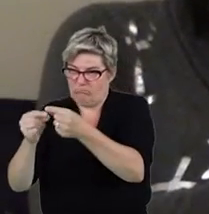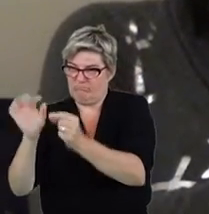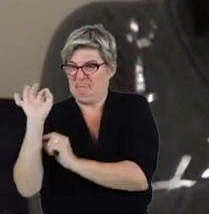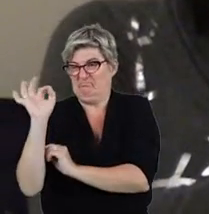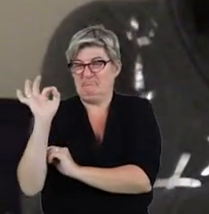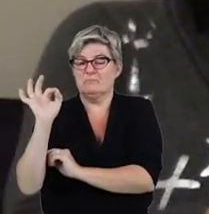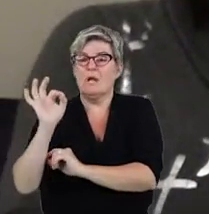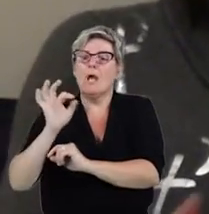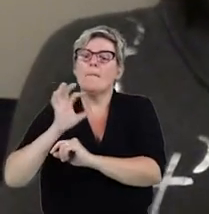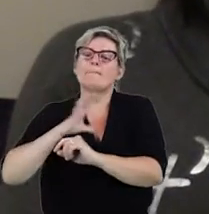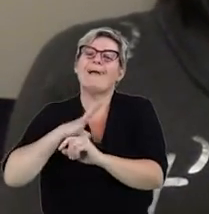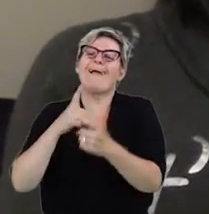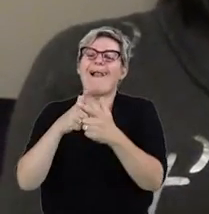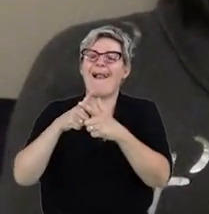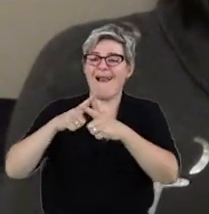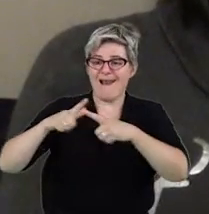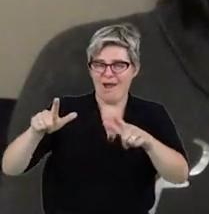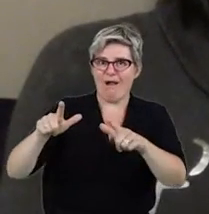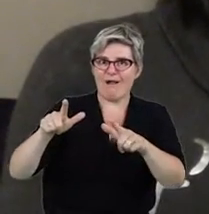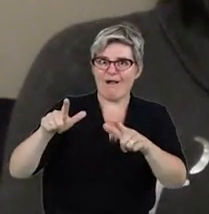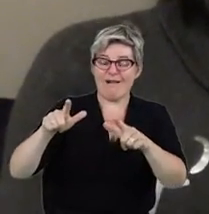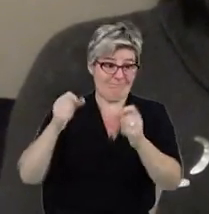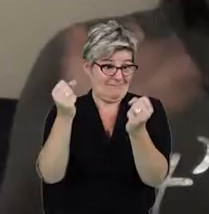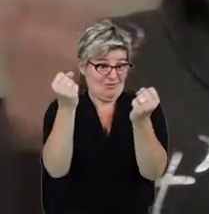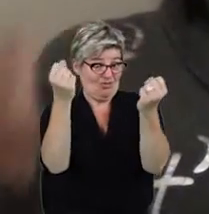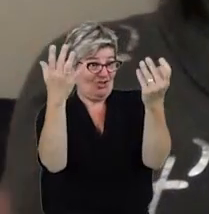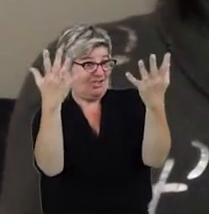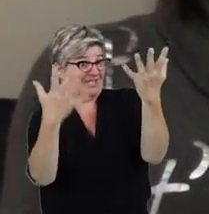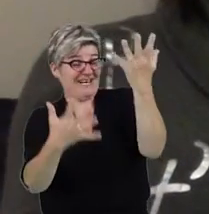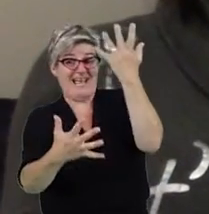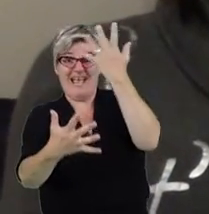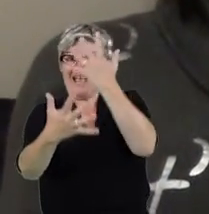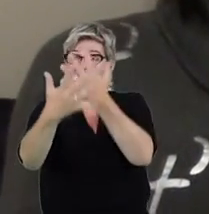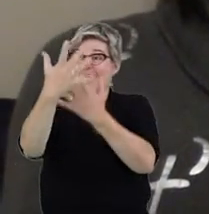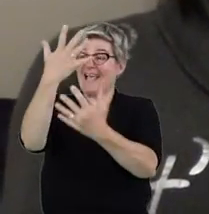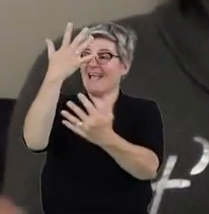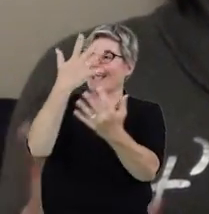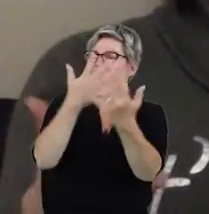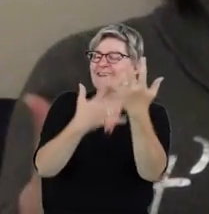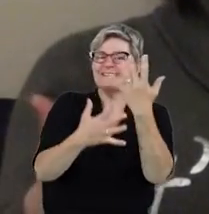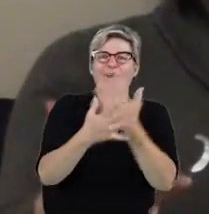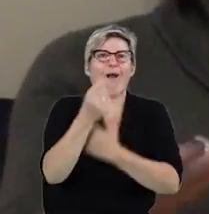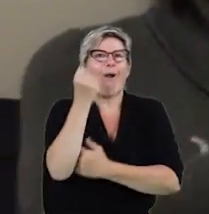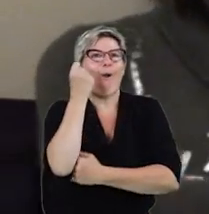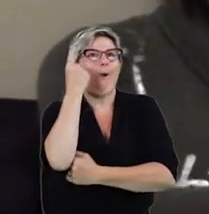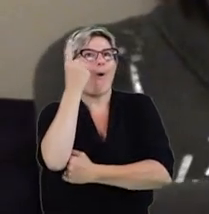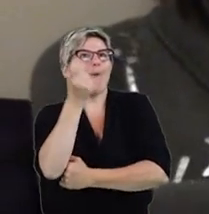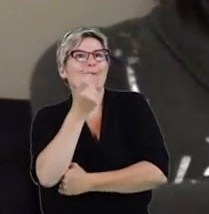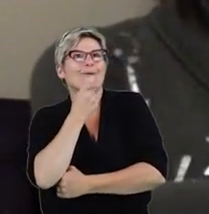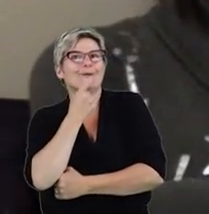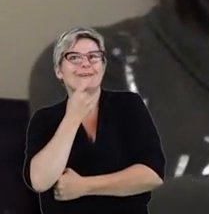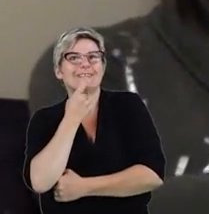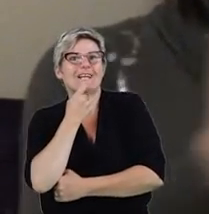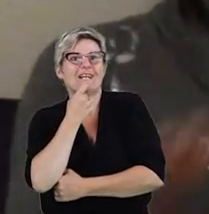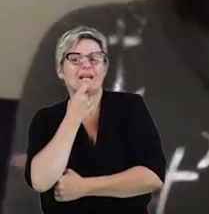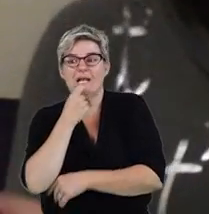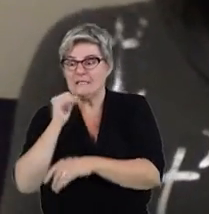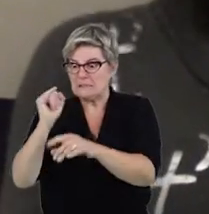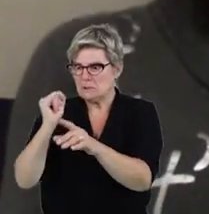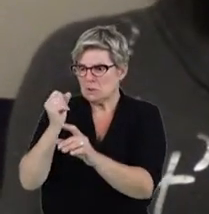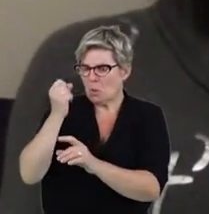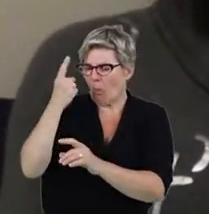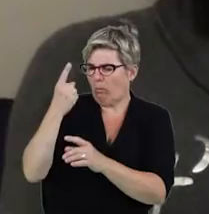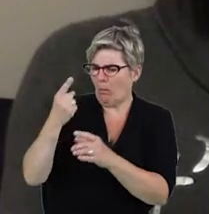groupes, ben il y avait une langue qui était gestuelle, puis qui faisait qu'elle comprenait les choses